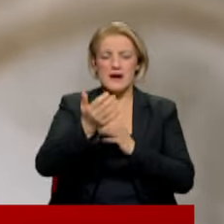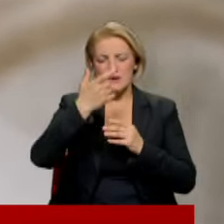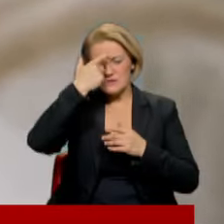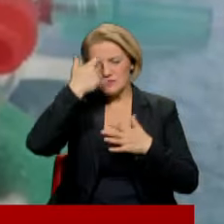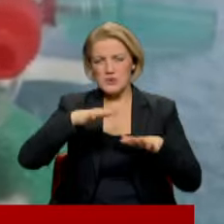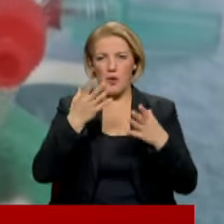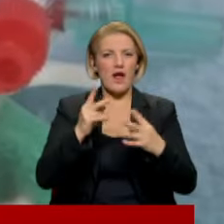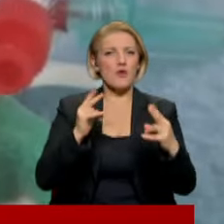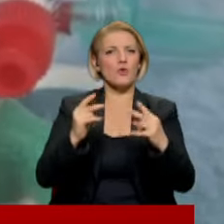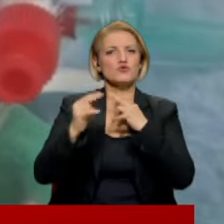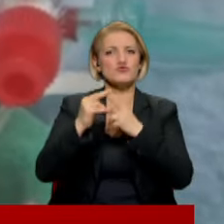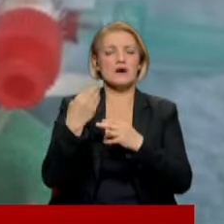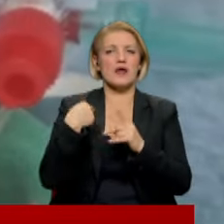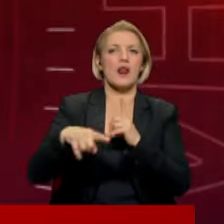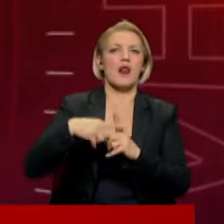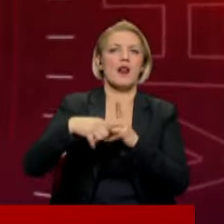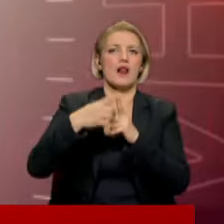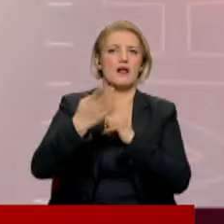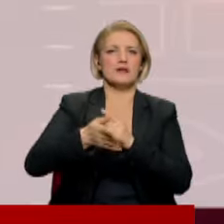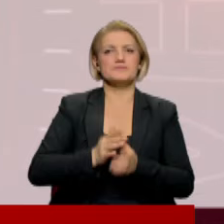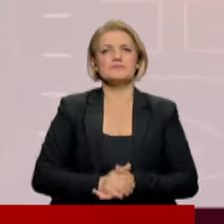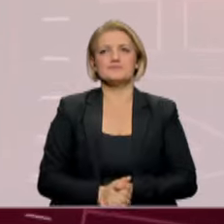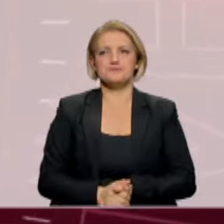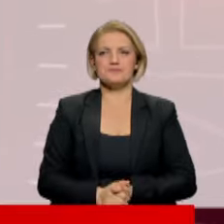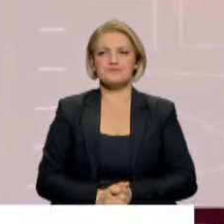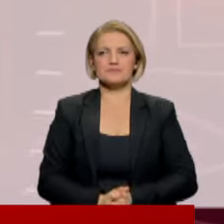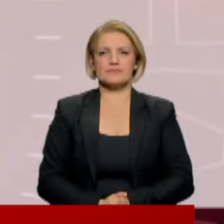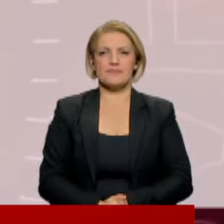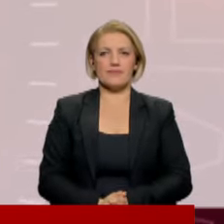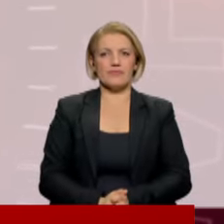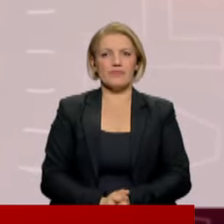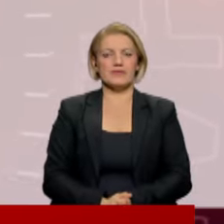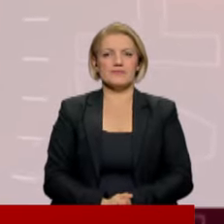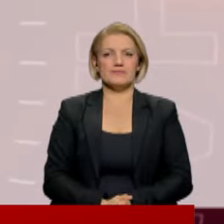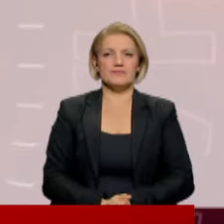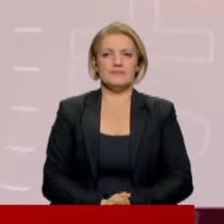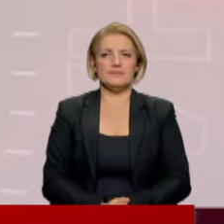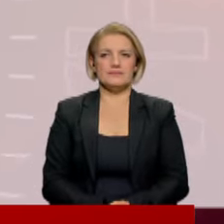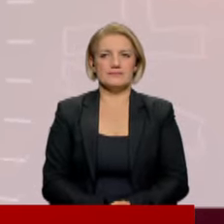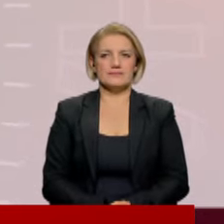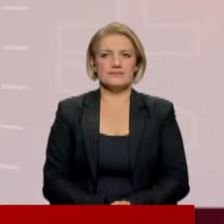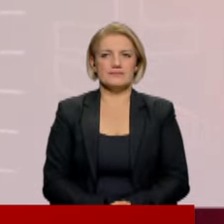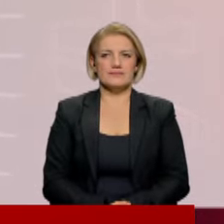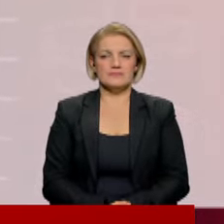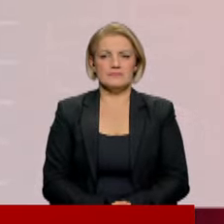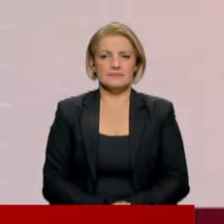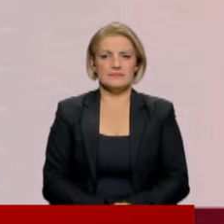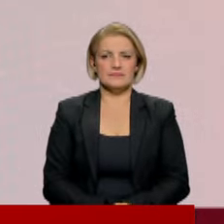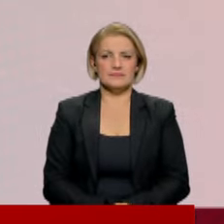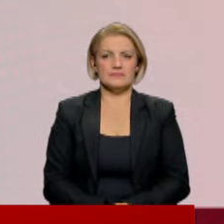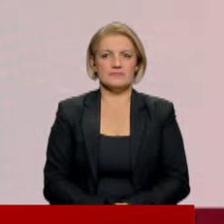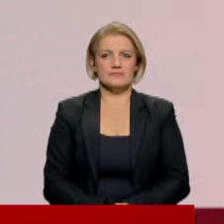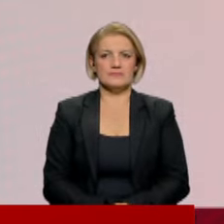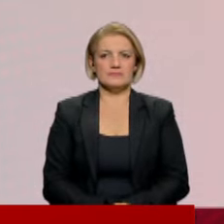donduran konuşmalara yenileri eklendi Tüh Halime'yi de bugün besleyecek tik bak Plana bak Kalk kız besleyeceğiz